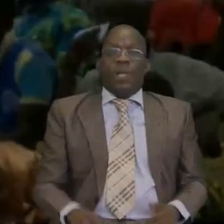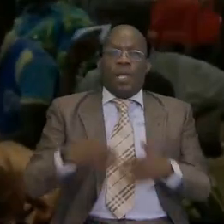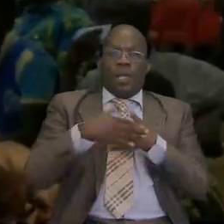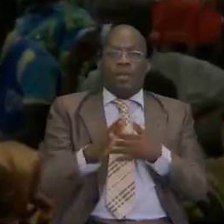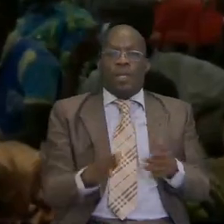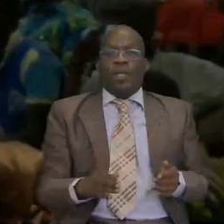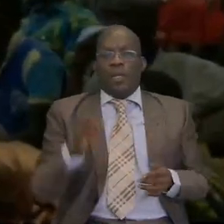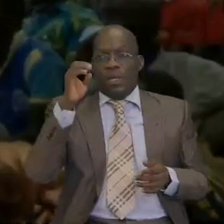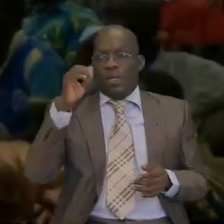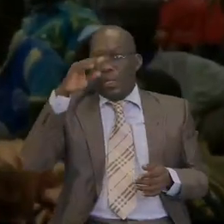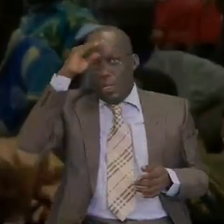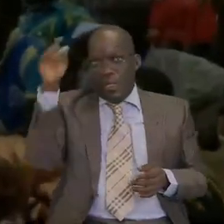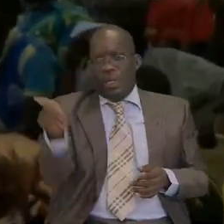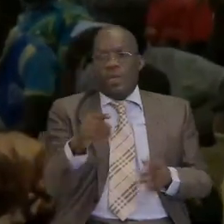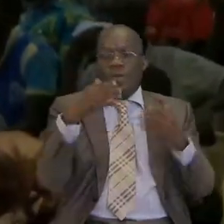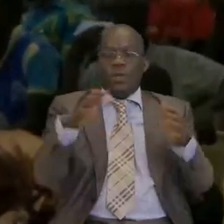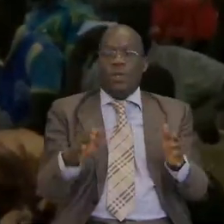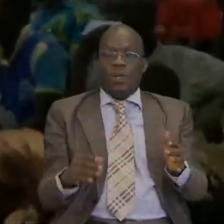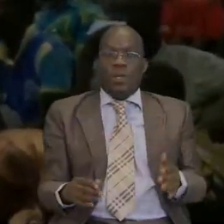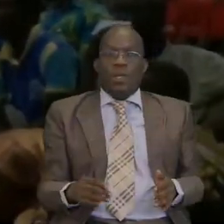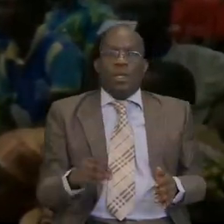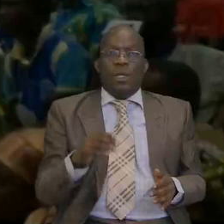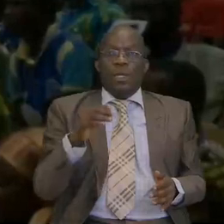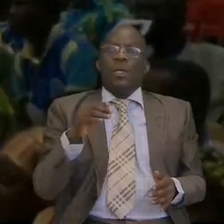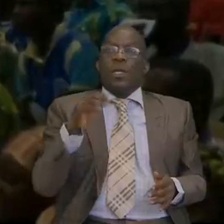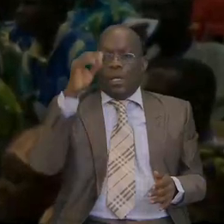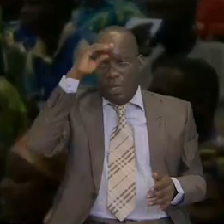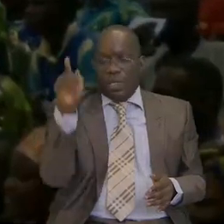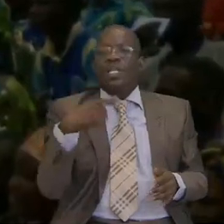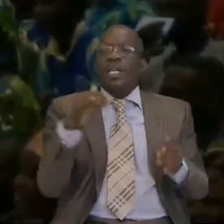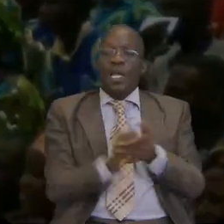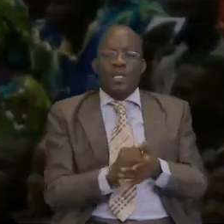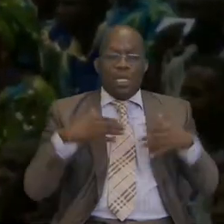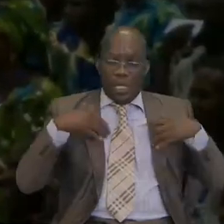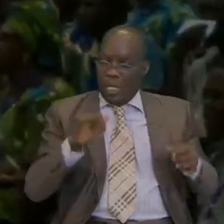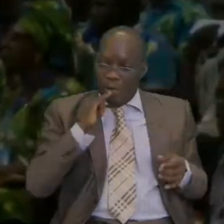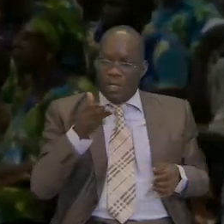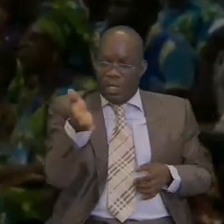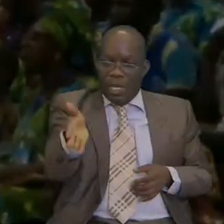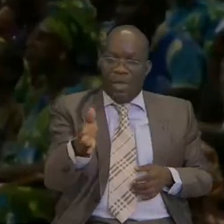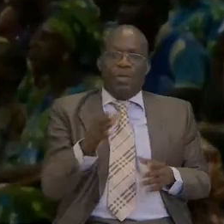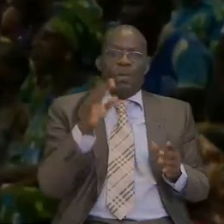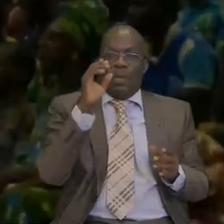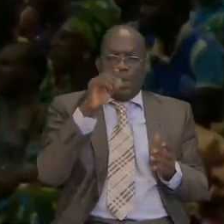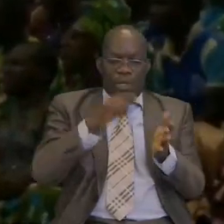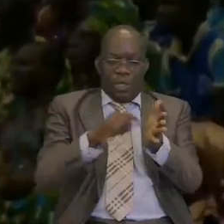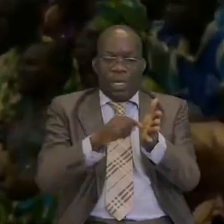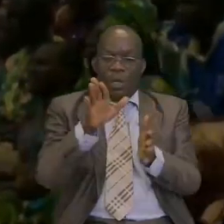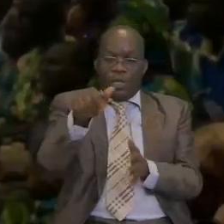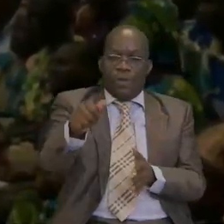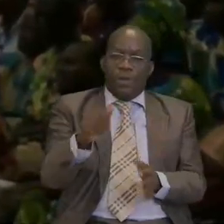Quand il a fini, il a dit, la guérison est là. Examine-toi. Si tu vois la